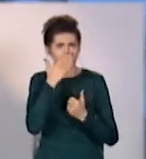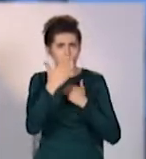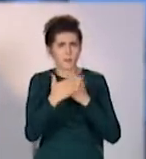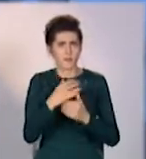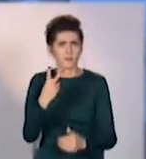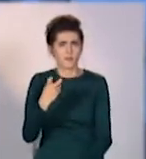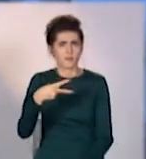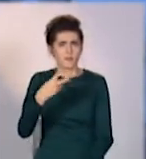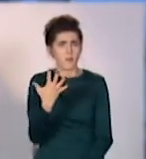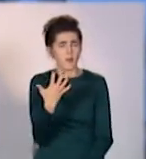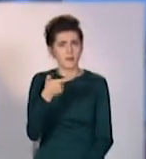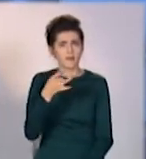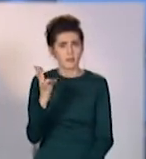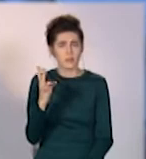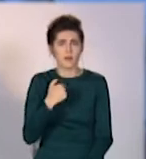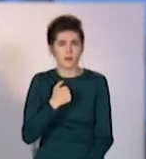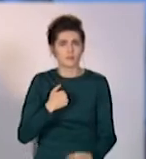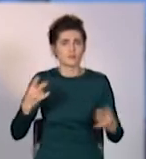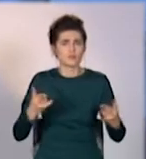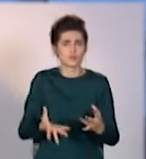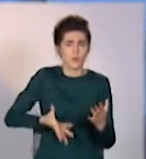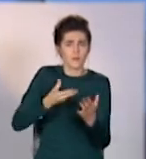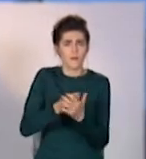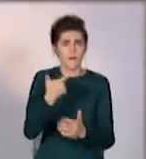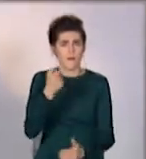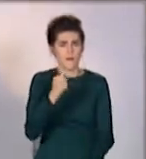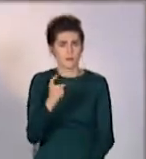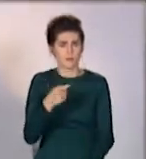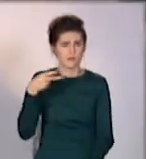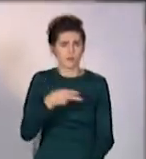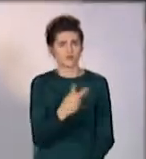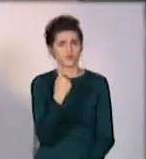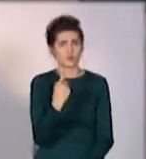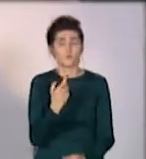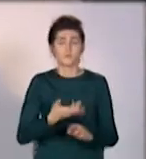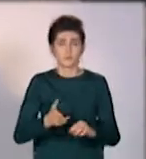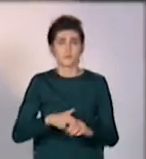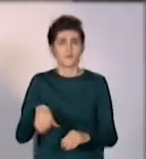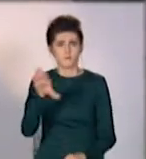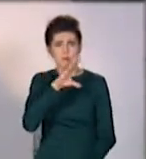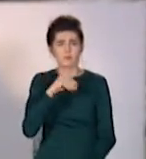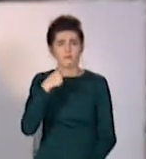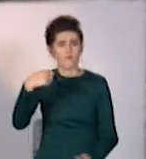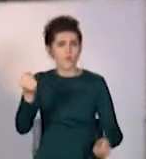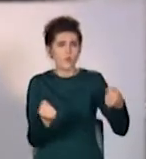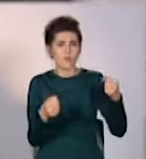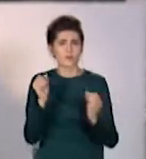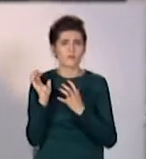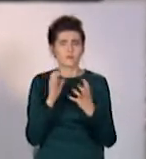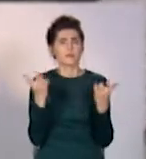220, 225 гривень, а мне надо за газ заплатить 200. Та водії автобусів наполягають, тариф треба